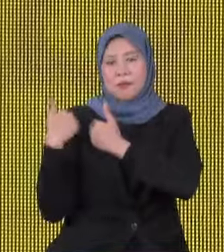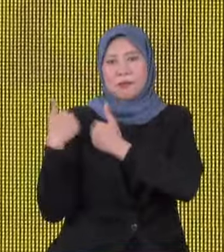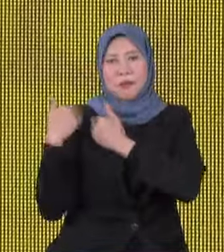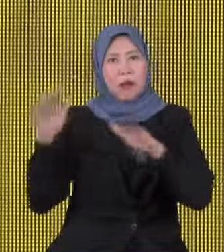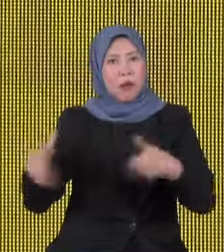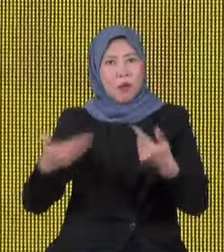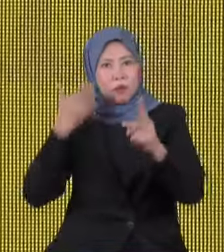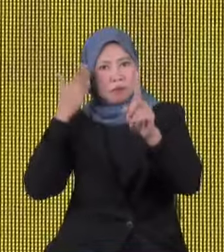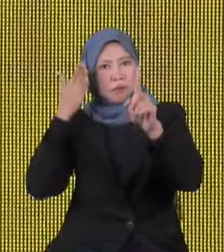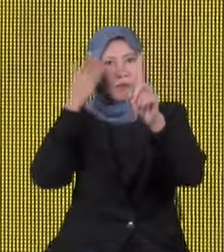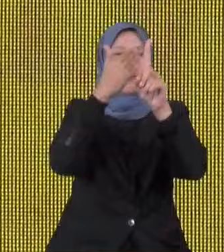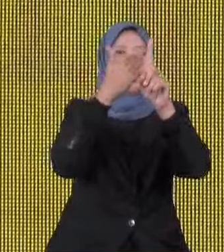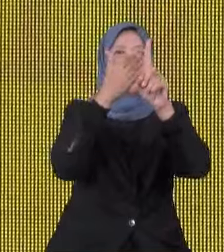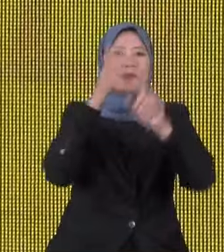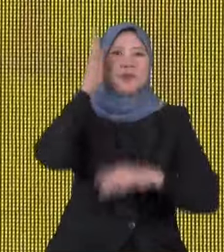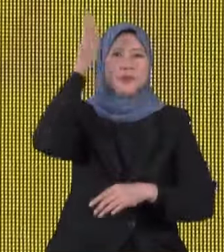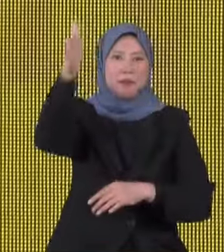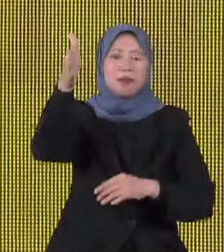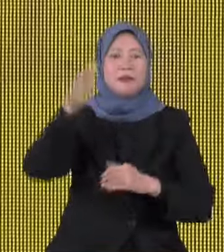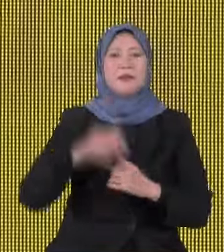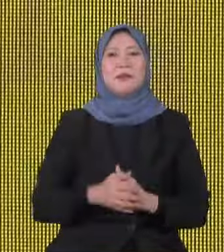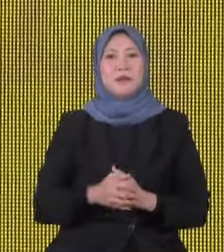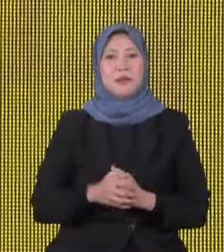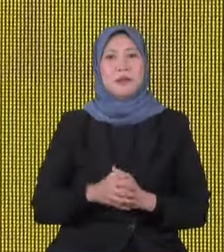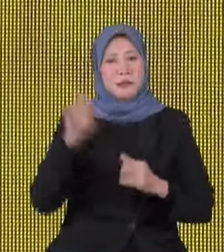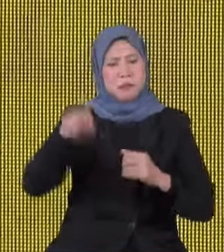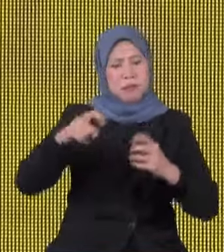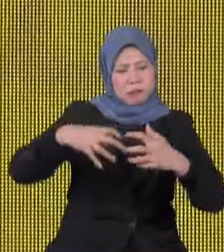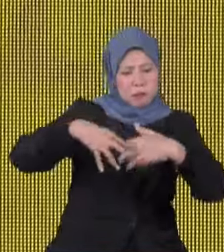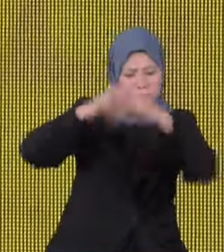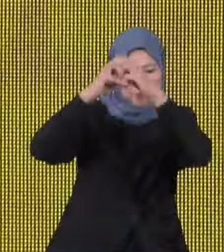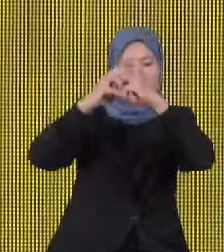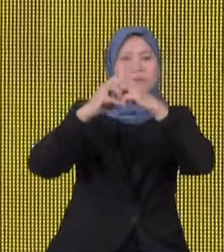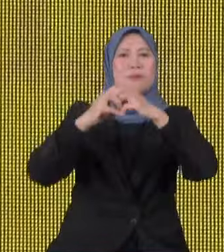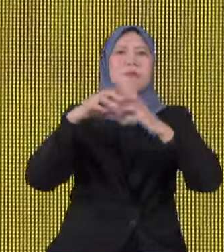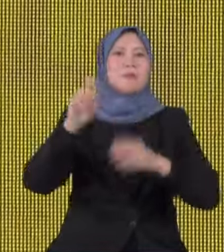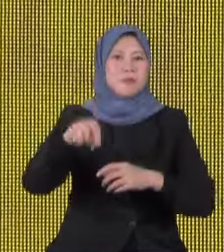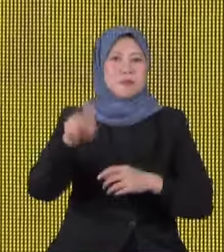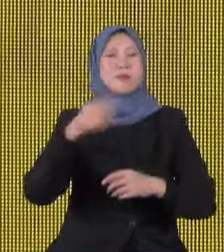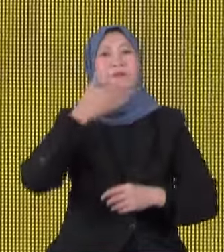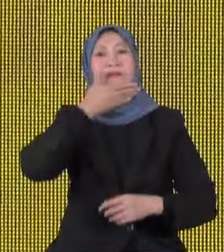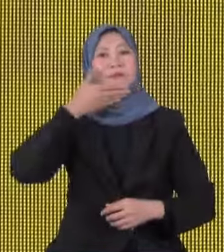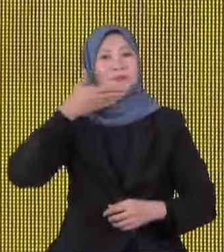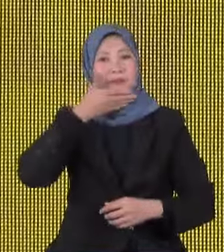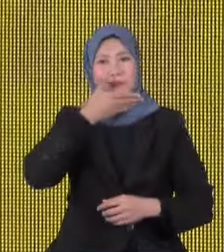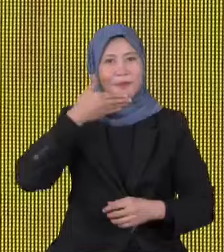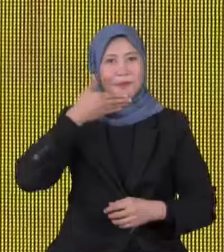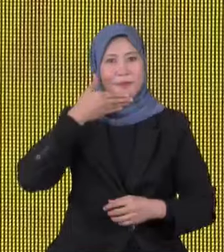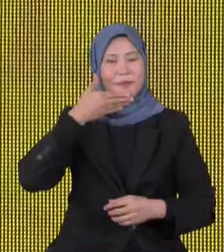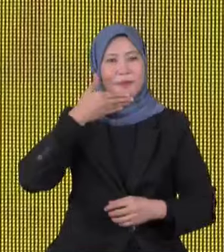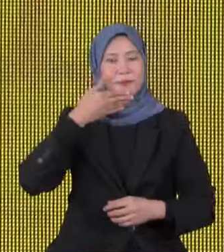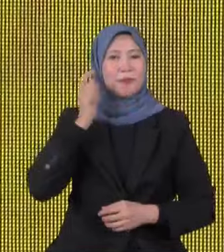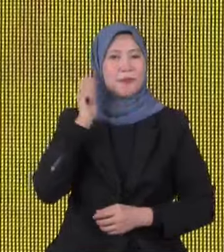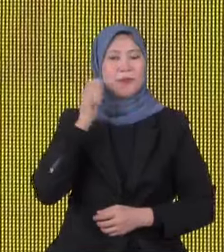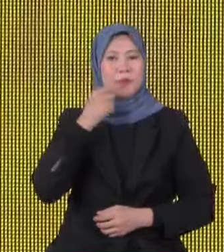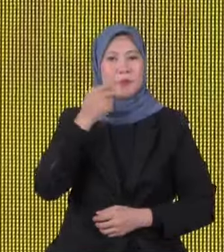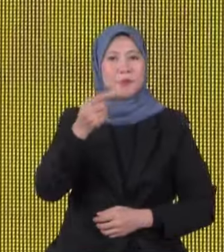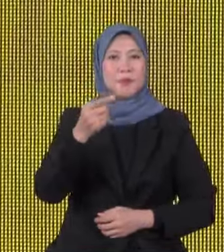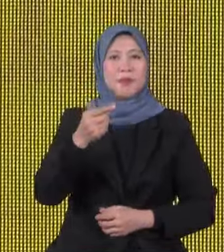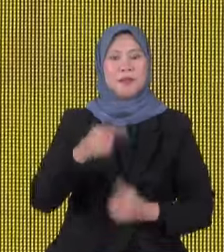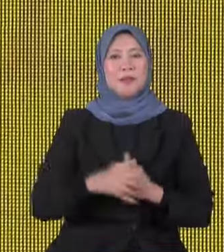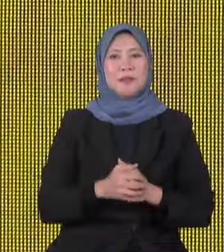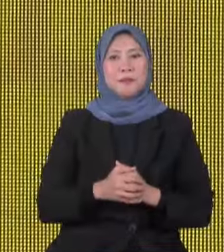arah dan masa depan. Dan oleh yang demikian, bentuk pemuda kini seperti mana yang disebut oleh